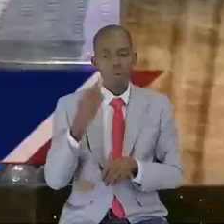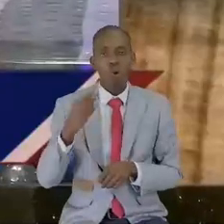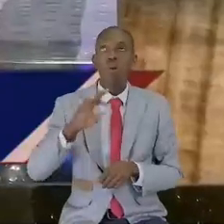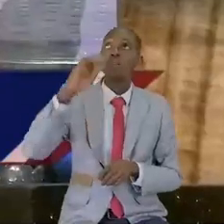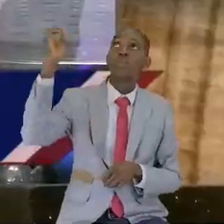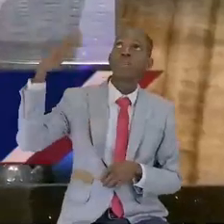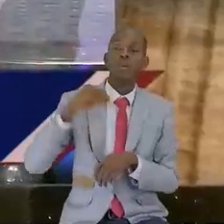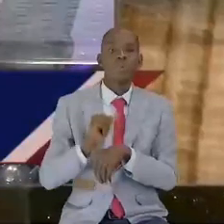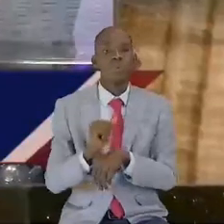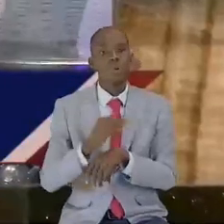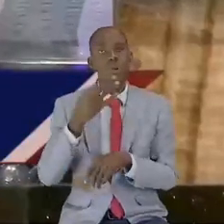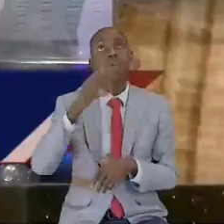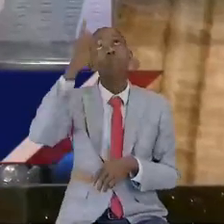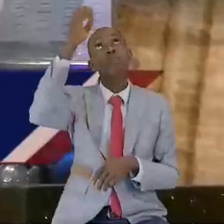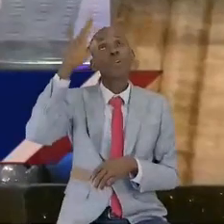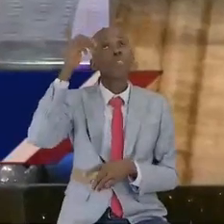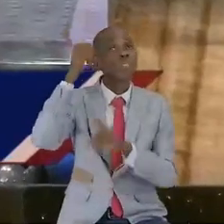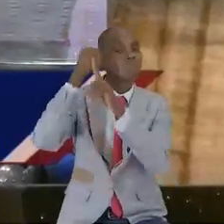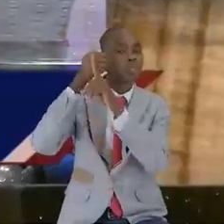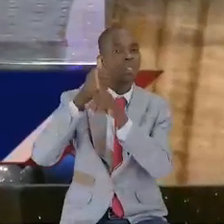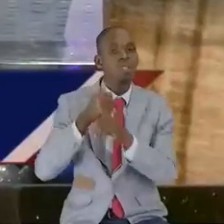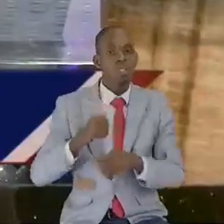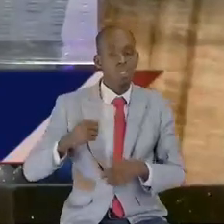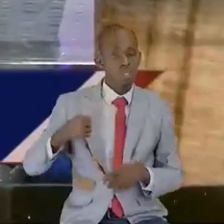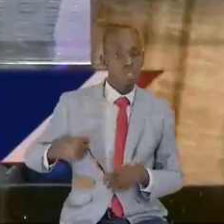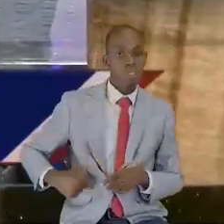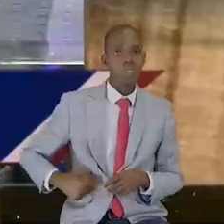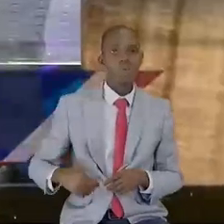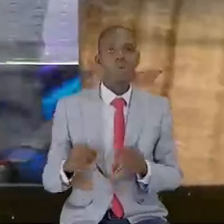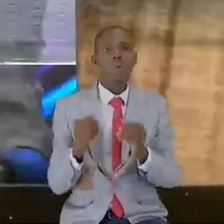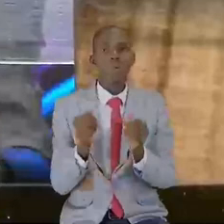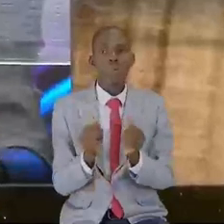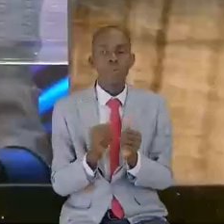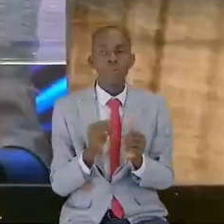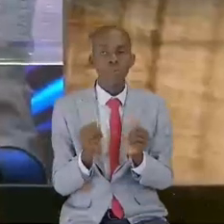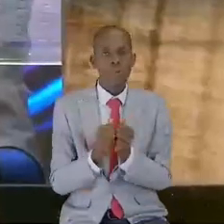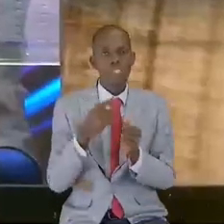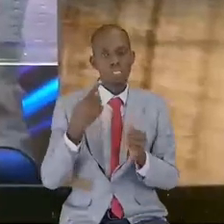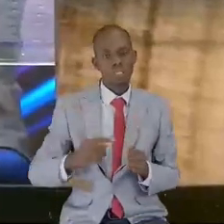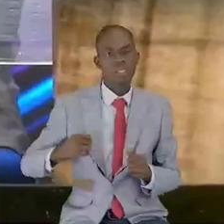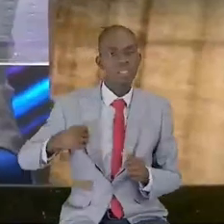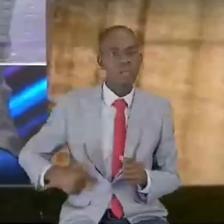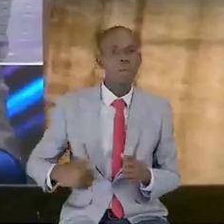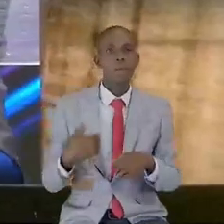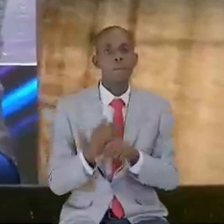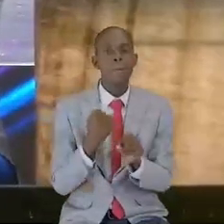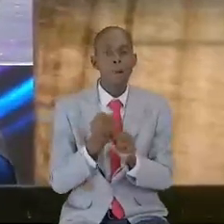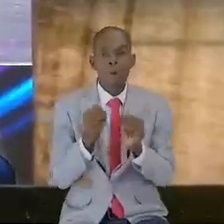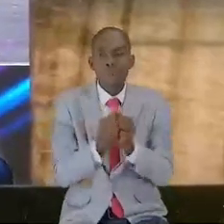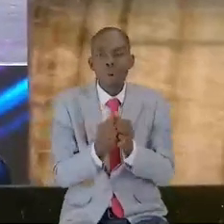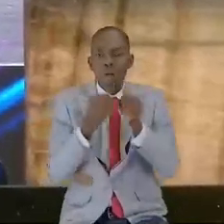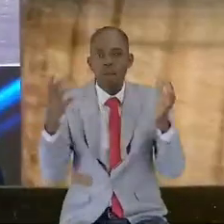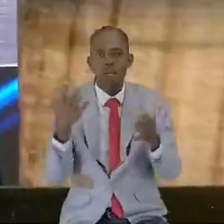l'opération de Dieu lui-même, la circoncision que la main n'a pas faite, mais de la circoncision de Christ,